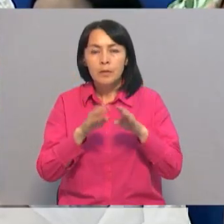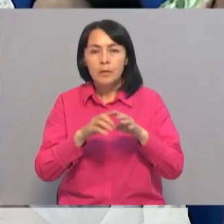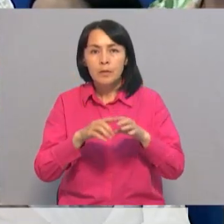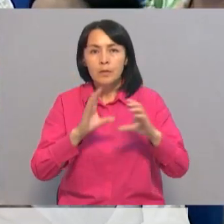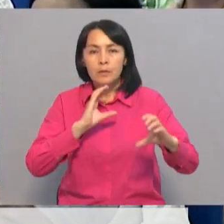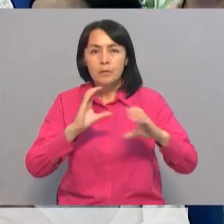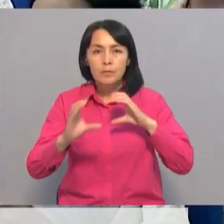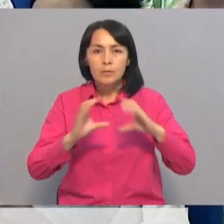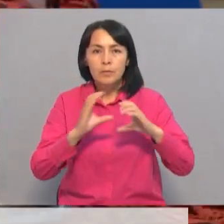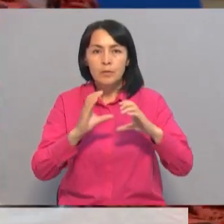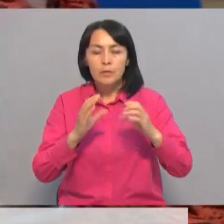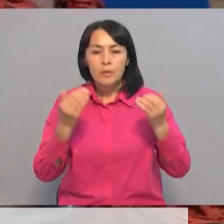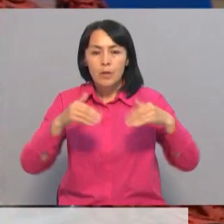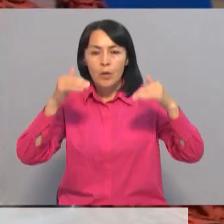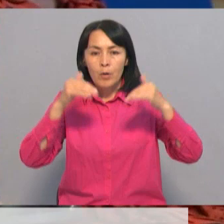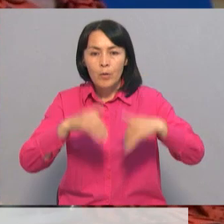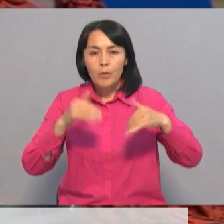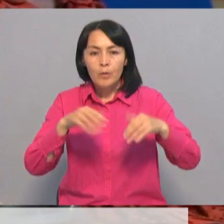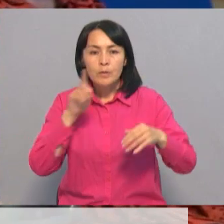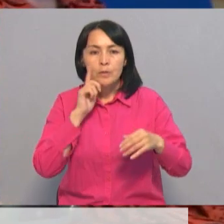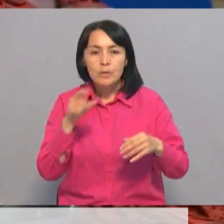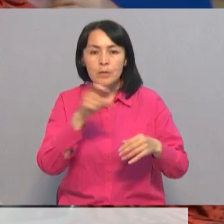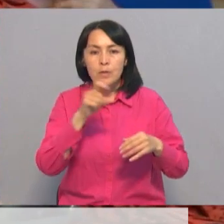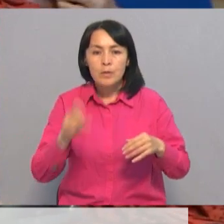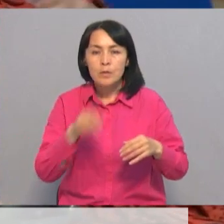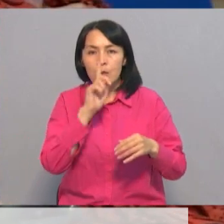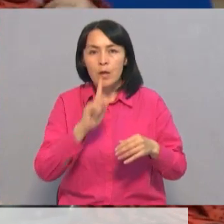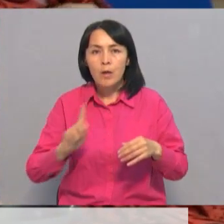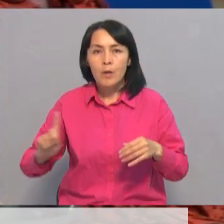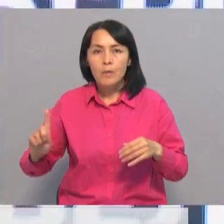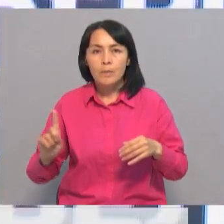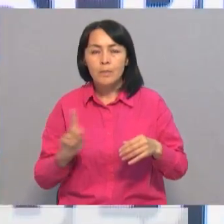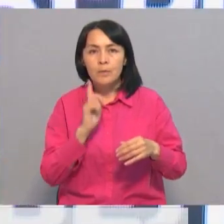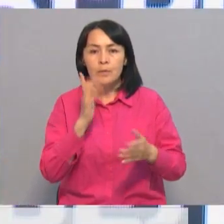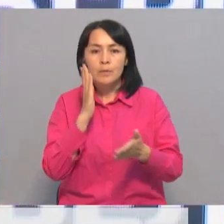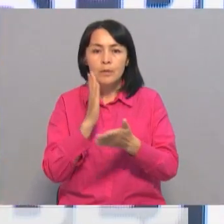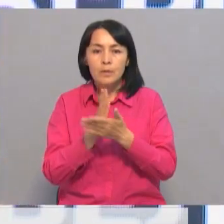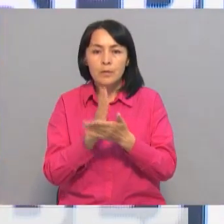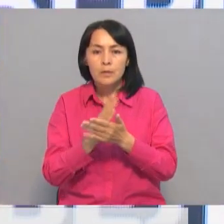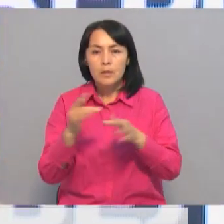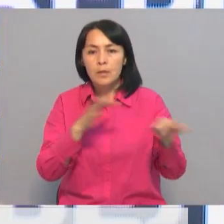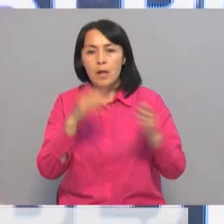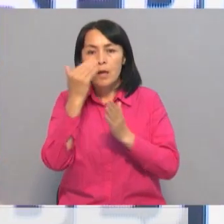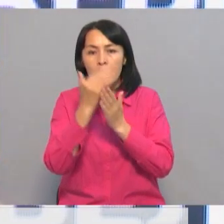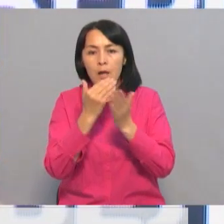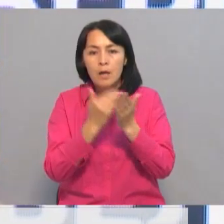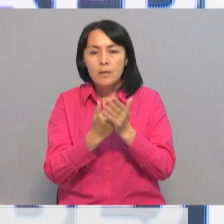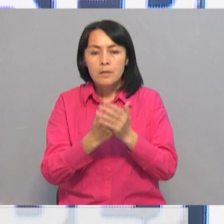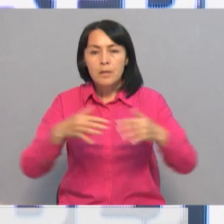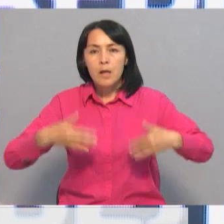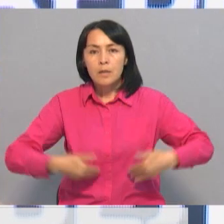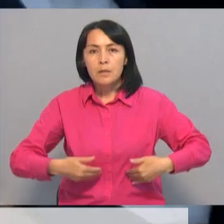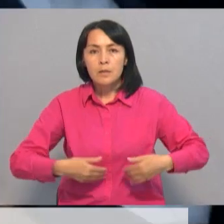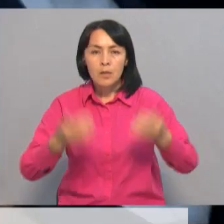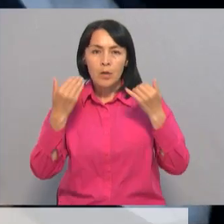оқу орындары, колледж студенттері, кітапханашылар, архив және музей қызметкерлері келді. Іс-шара бағдарламасында Қазақстанда аштық пен